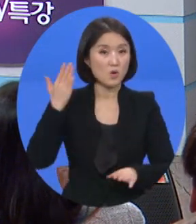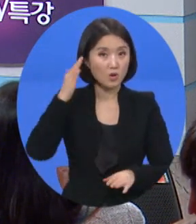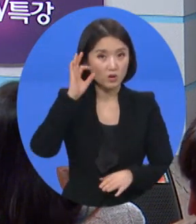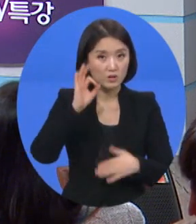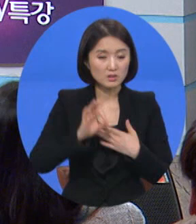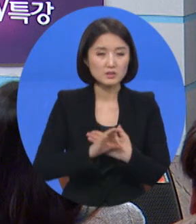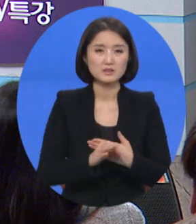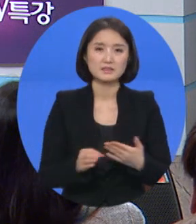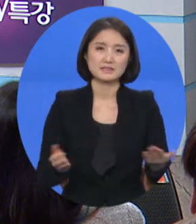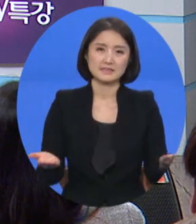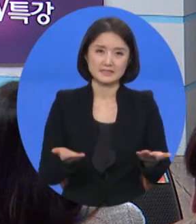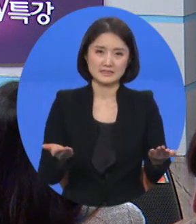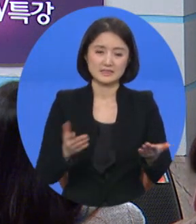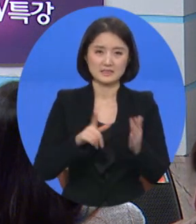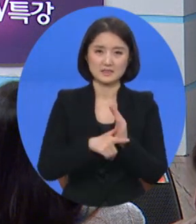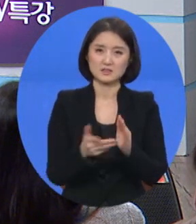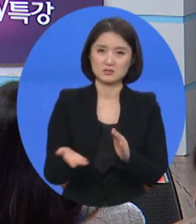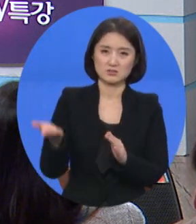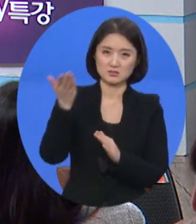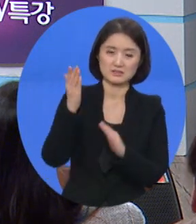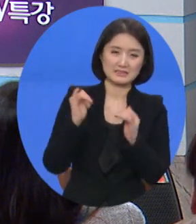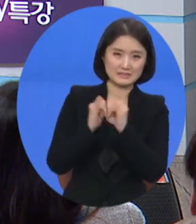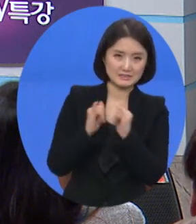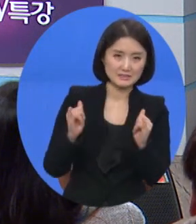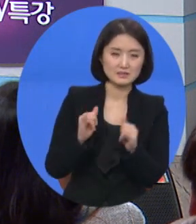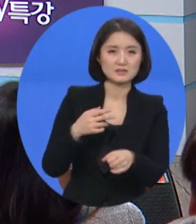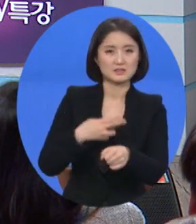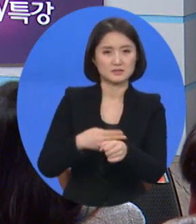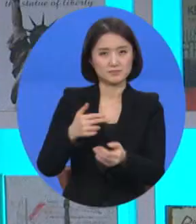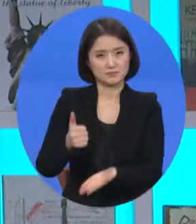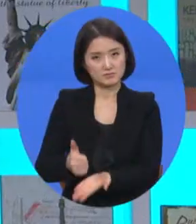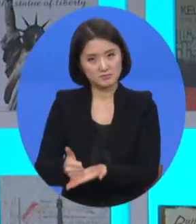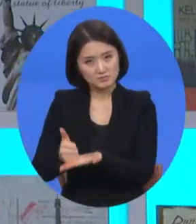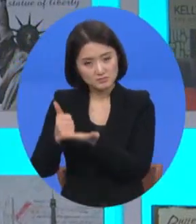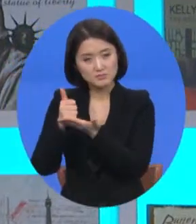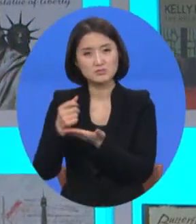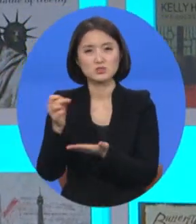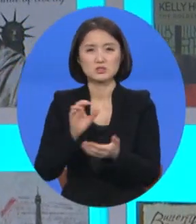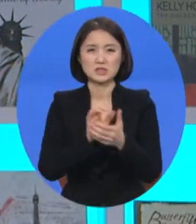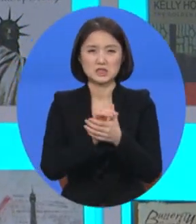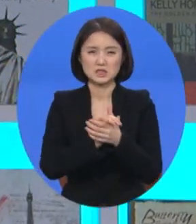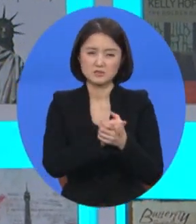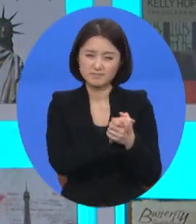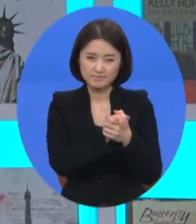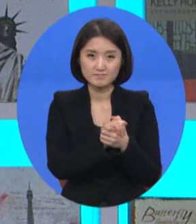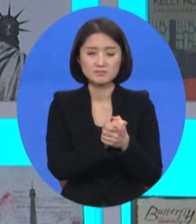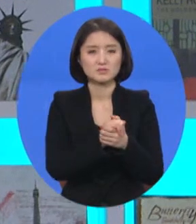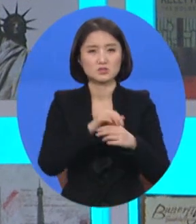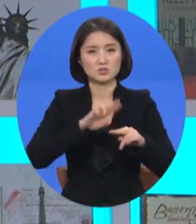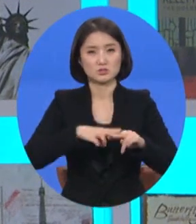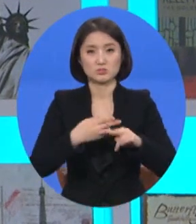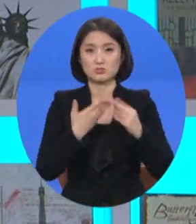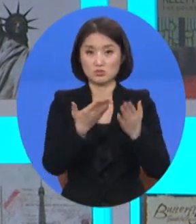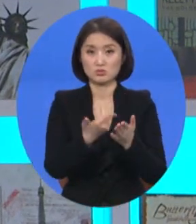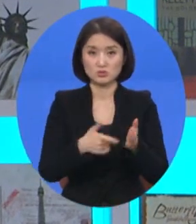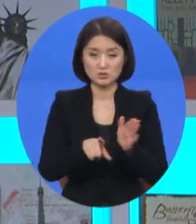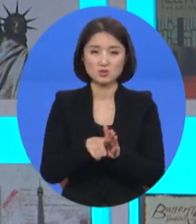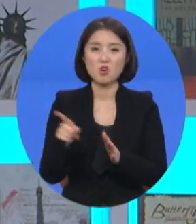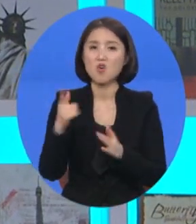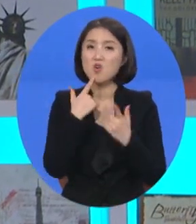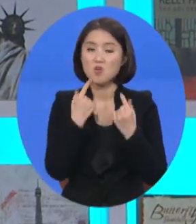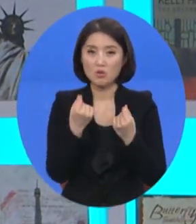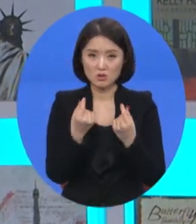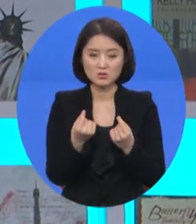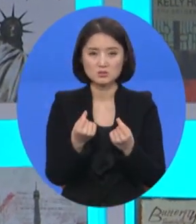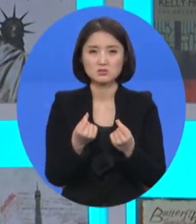직장의 상사 들이나 종교 않은 스승이나 또는 가까운 친구들 한테 선물을 할때 아주 봉기한 선물을 할